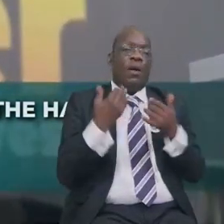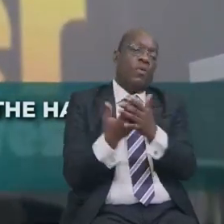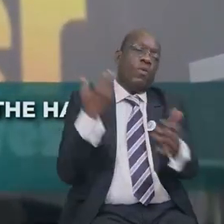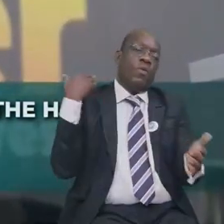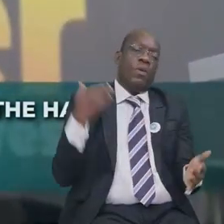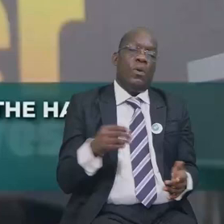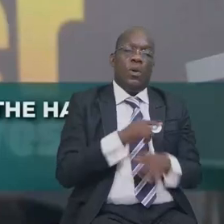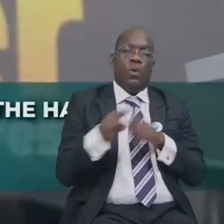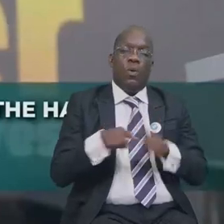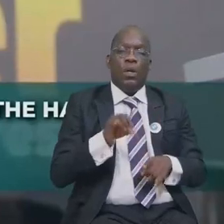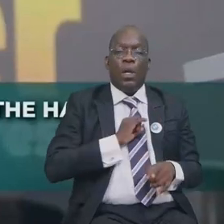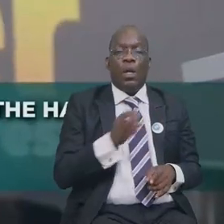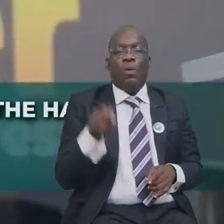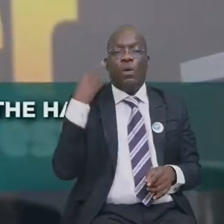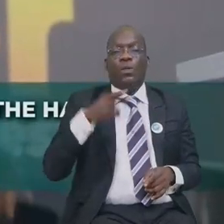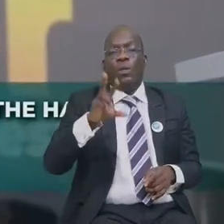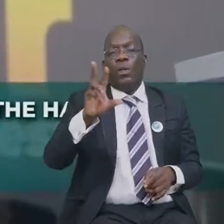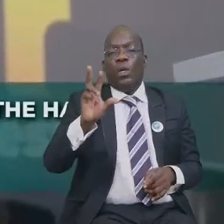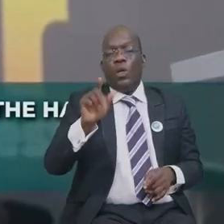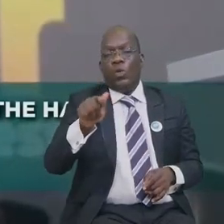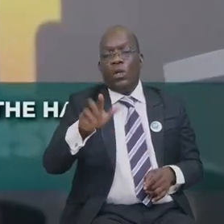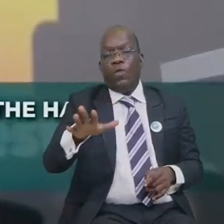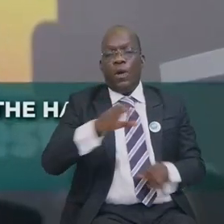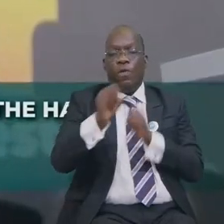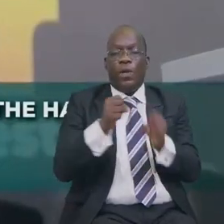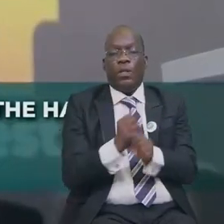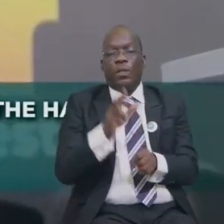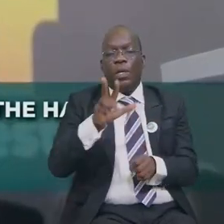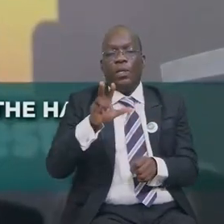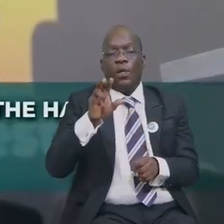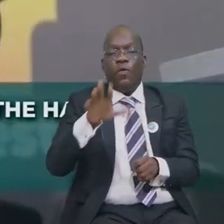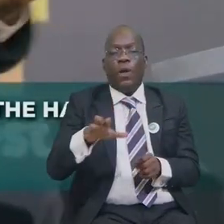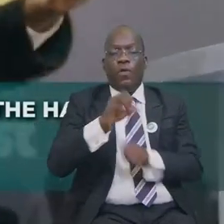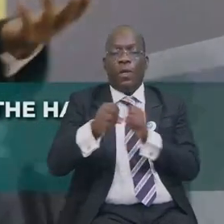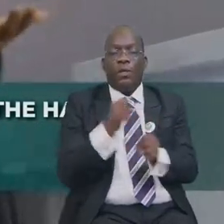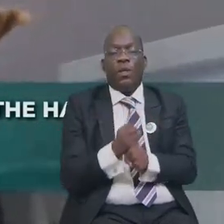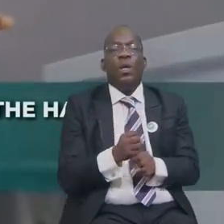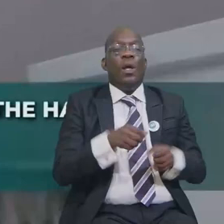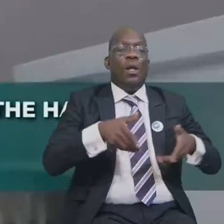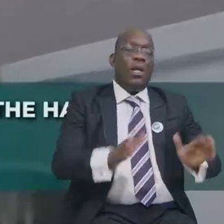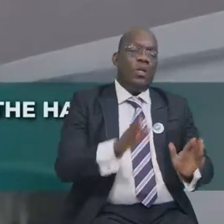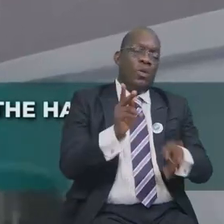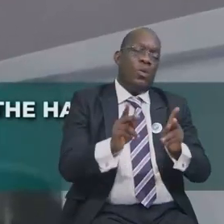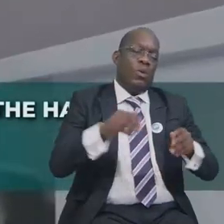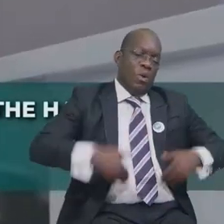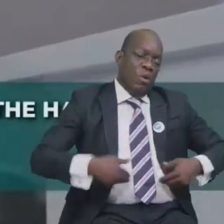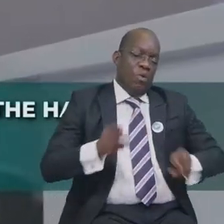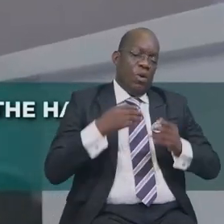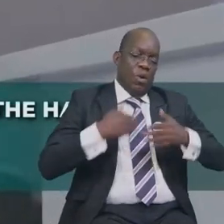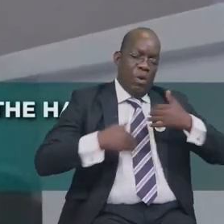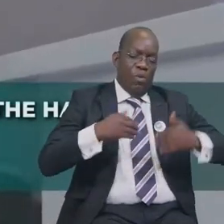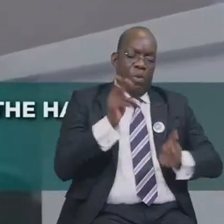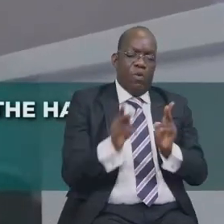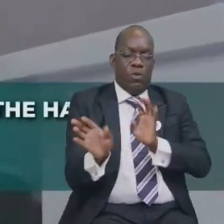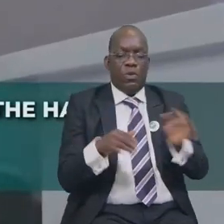que les jeunes continuent à le faire? Moi, je veux me relaxer un peu. Comprenez, quand vous avez la